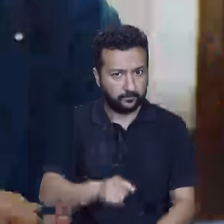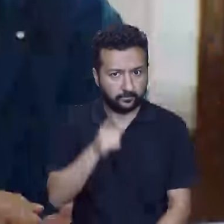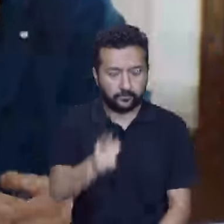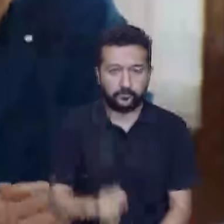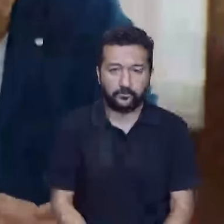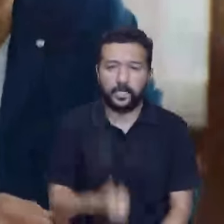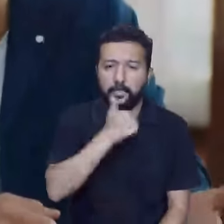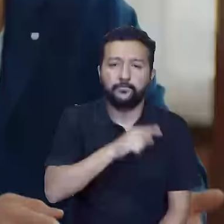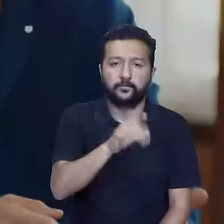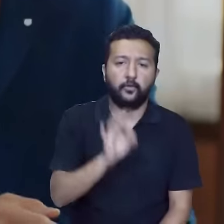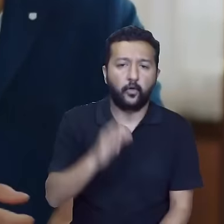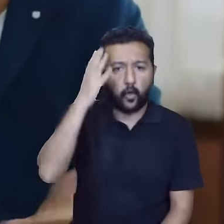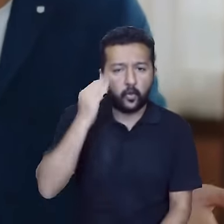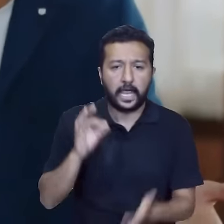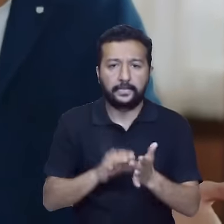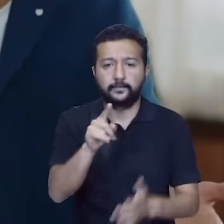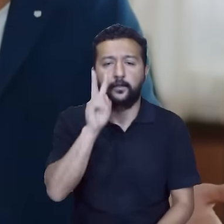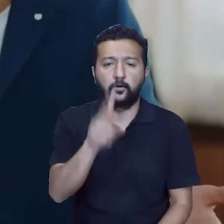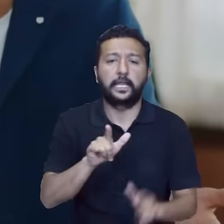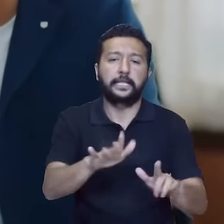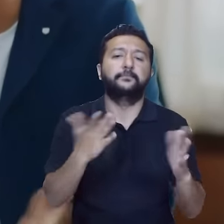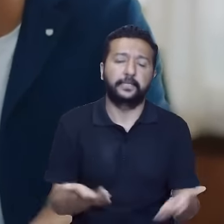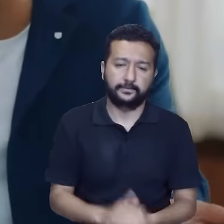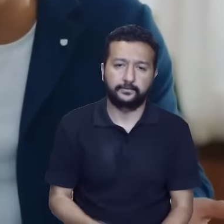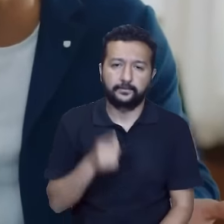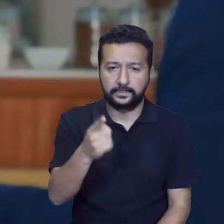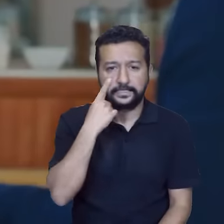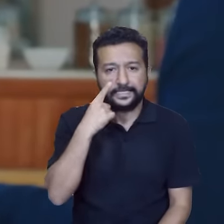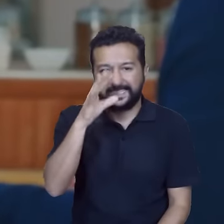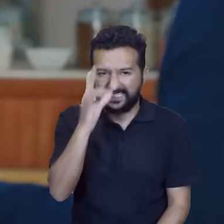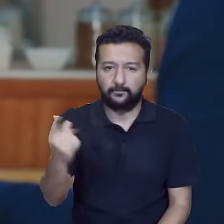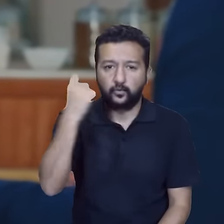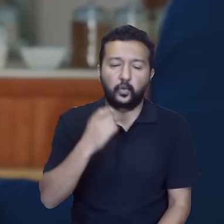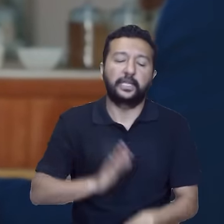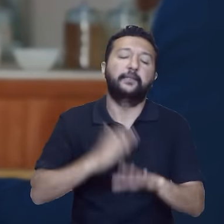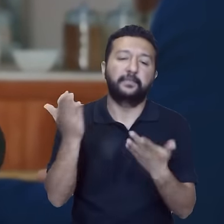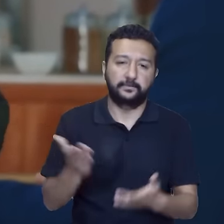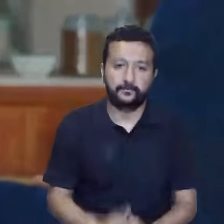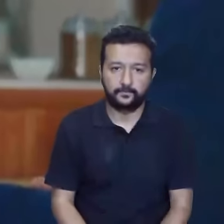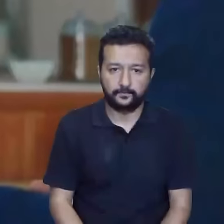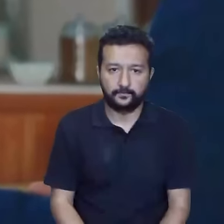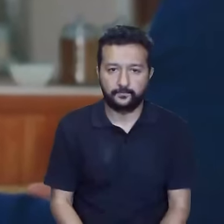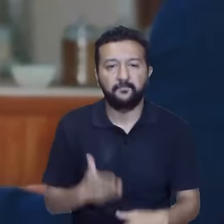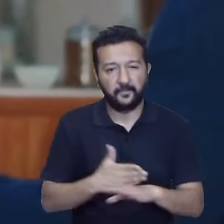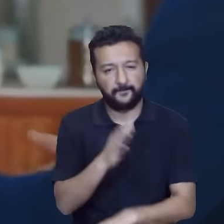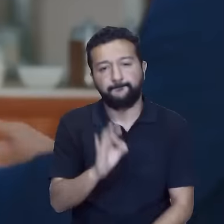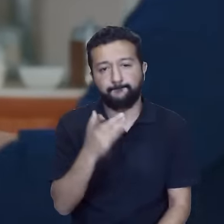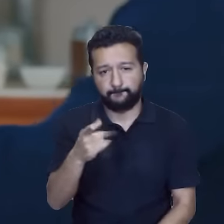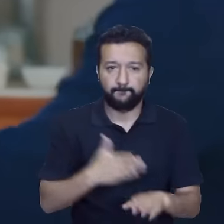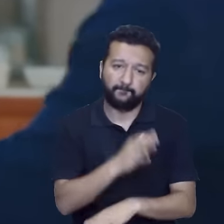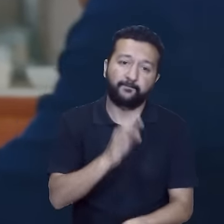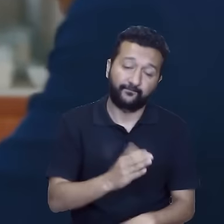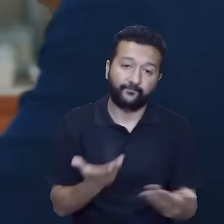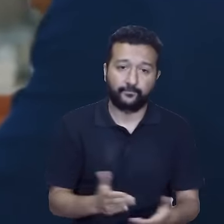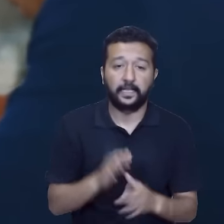ya? Abi bizi öğrendikleri anla seni gözleri görmez herhalde. Yani şahidiniz kim diye soracak halleri yok. Doğru. O da doğru,